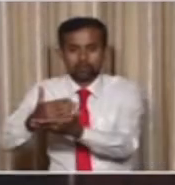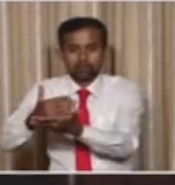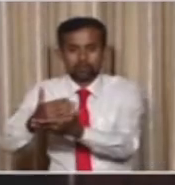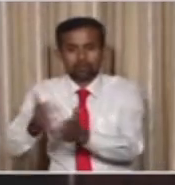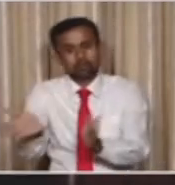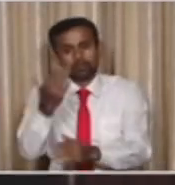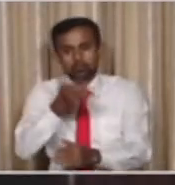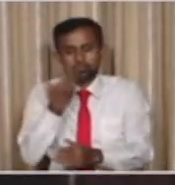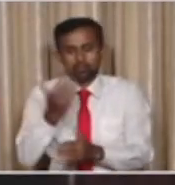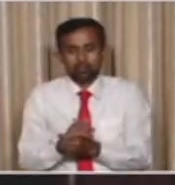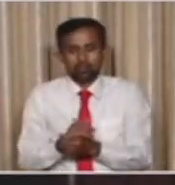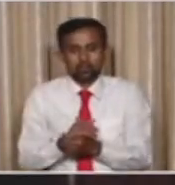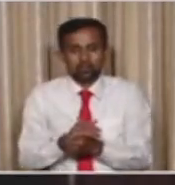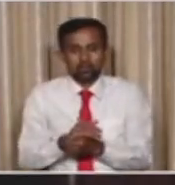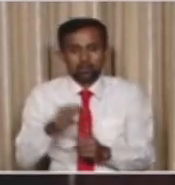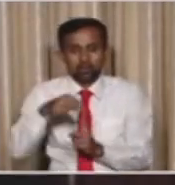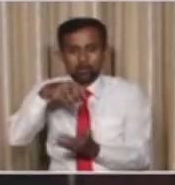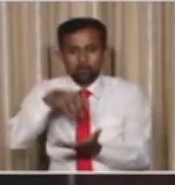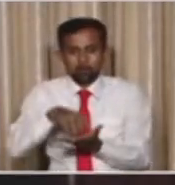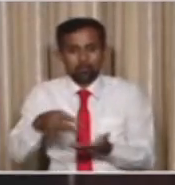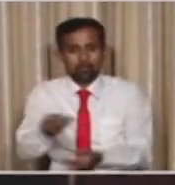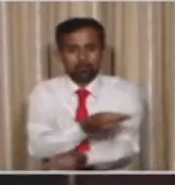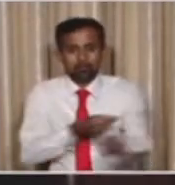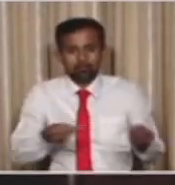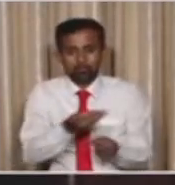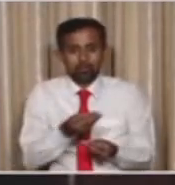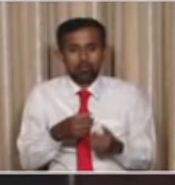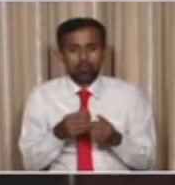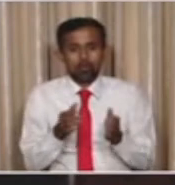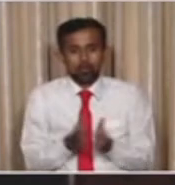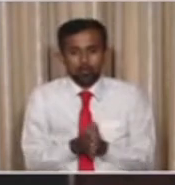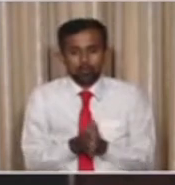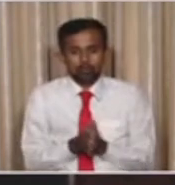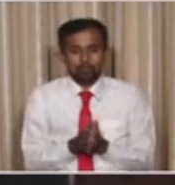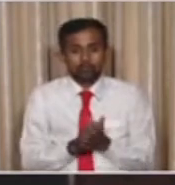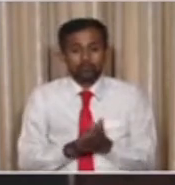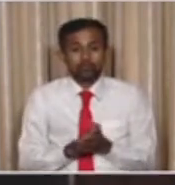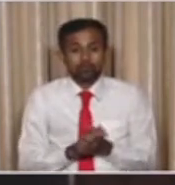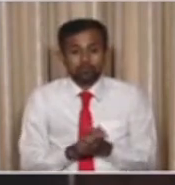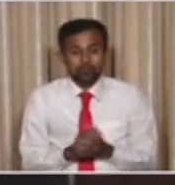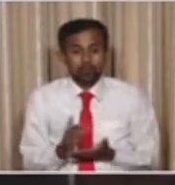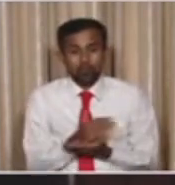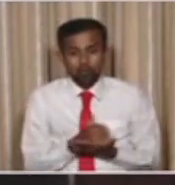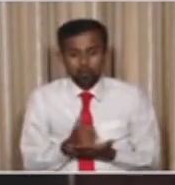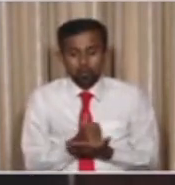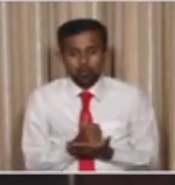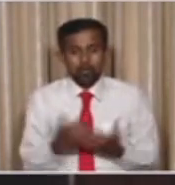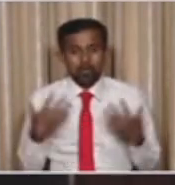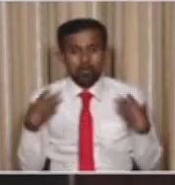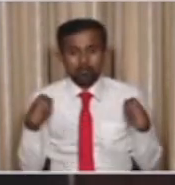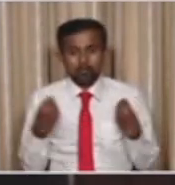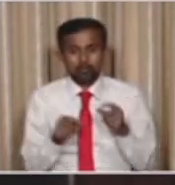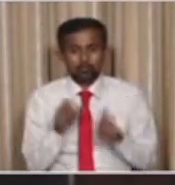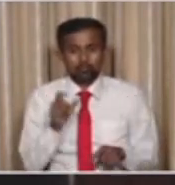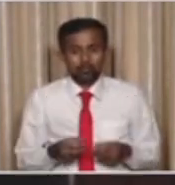යන්න පුළුවන්. ඒ ඒ ප්‍රදේශයේ ප්‍රාදේශීය ස්වභාවයෙන් තමයි ඒ සියලු දේවල් හැන්ඩල් කරන්නේ. ඒගොල්ලෝ තමයි මේ හැම දෙම මේ පහසුකම්